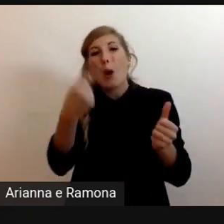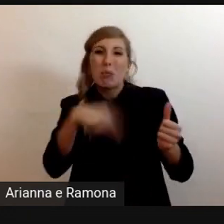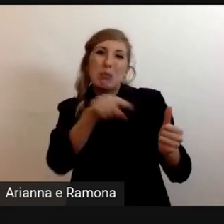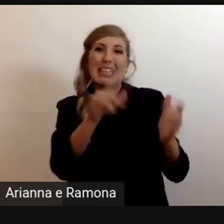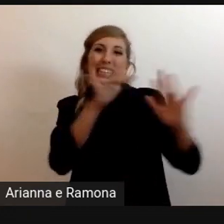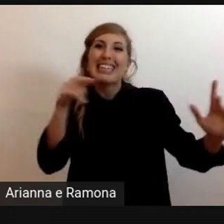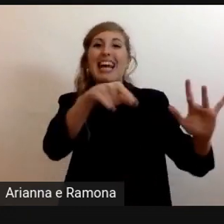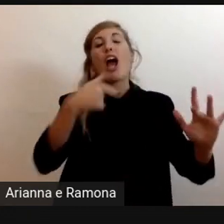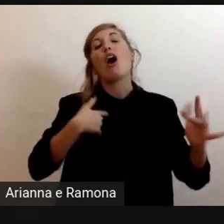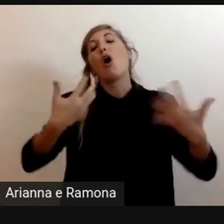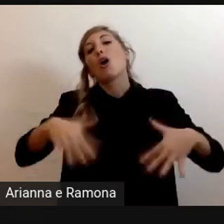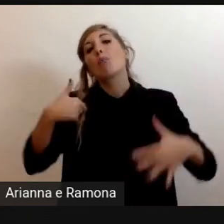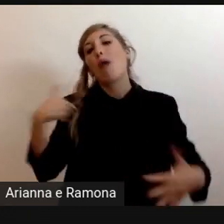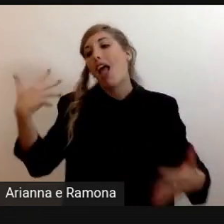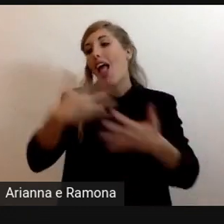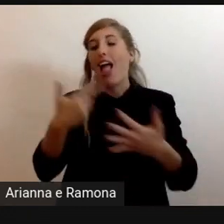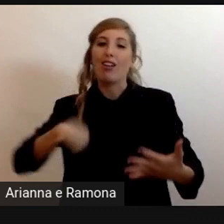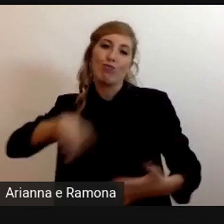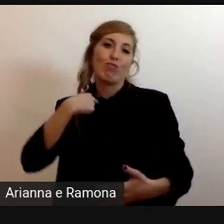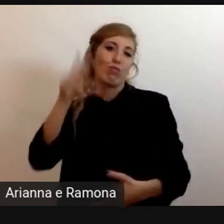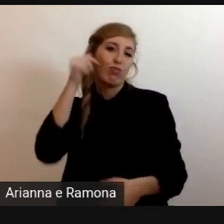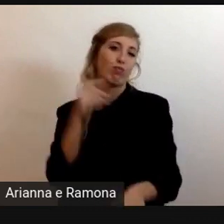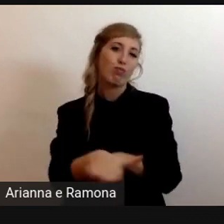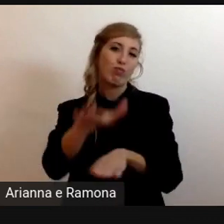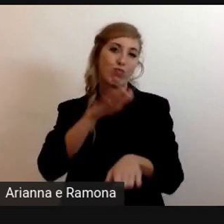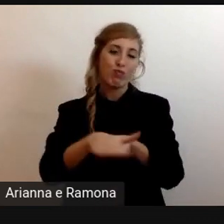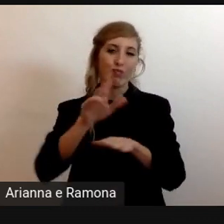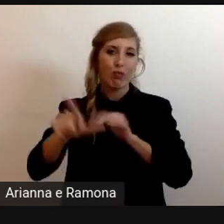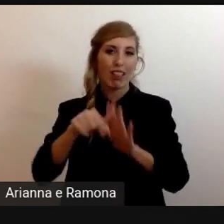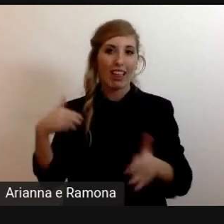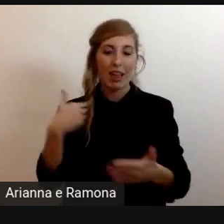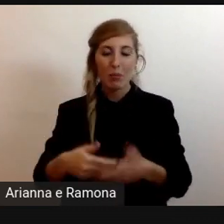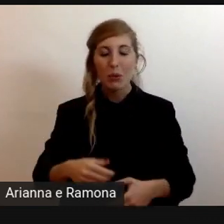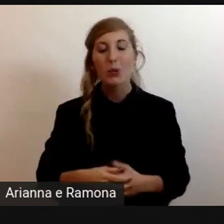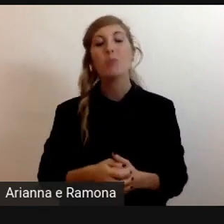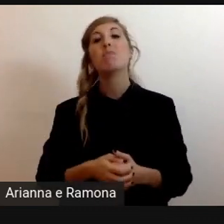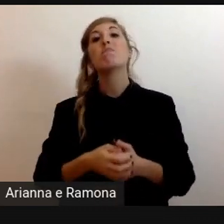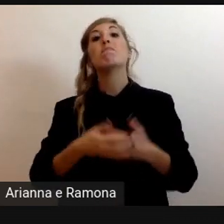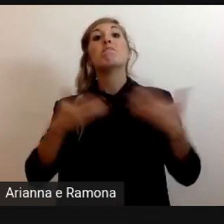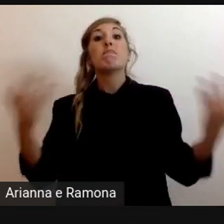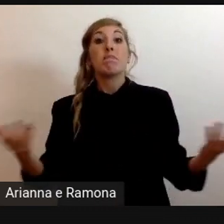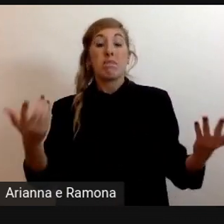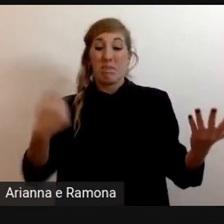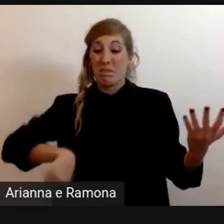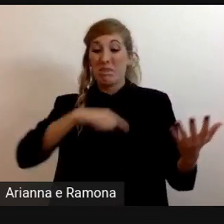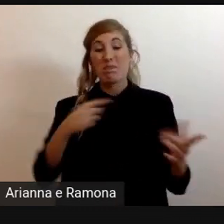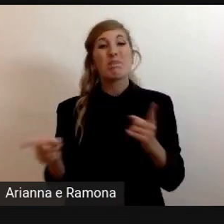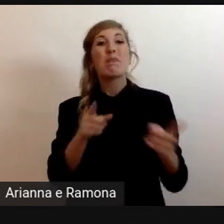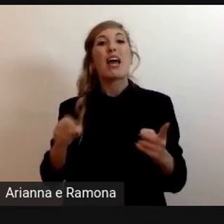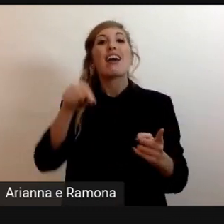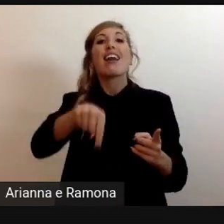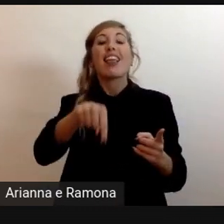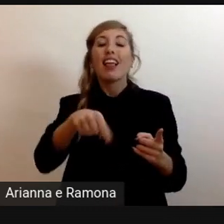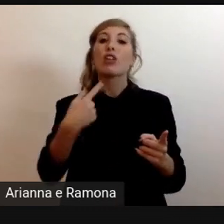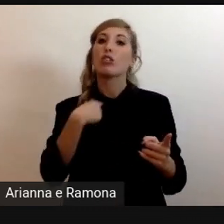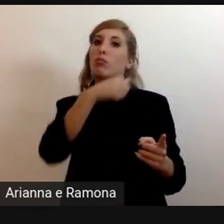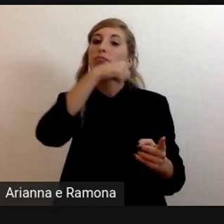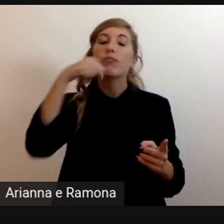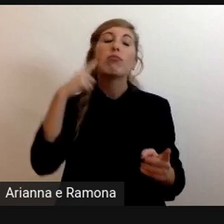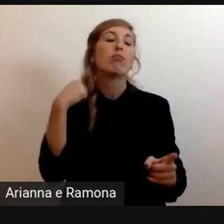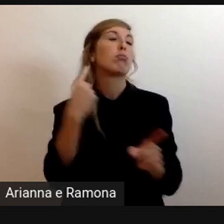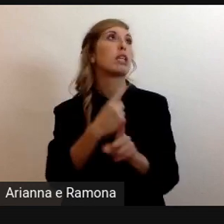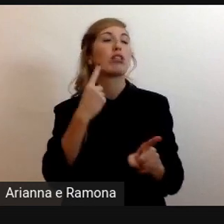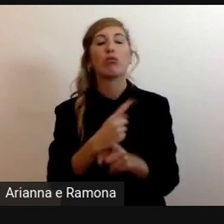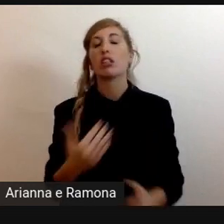familiare in tutto questo tempo viviamo un periodo in cui sono necessarie grande responsabilità